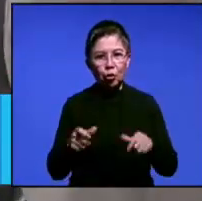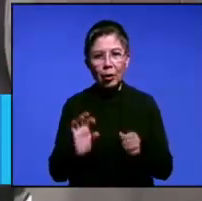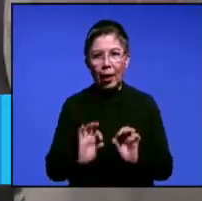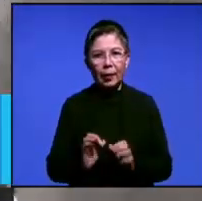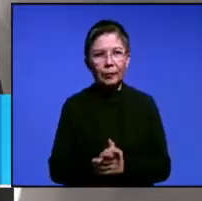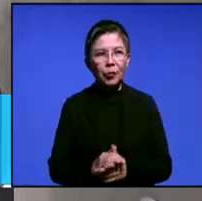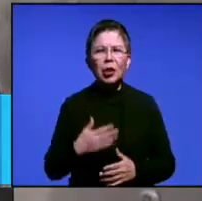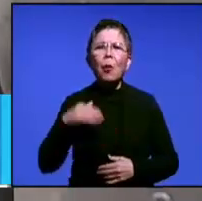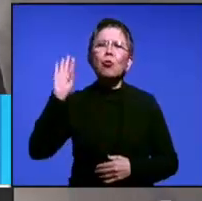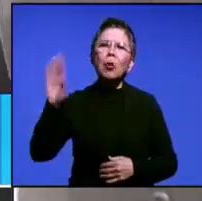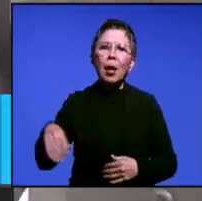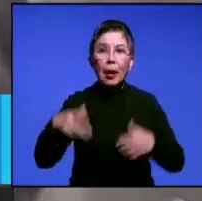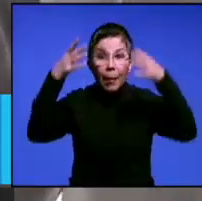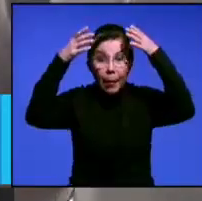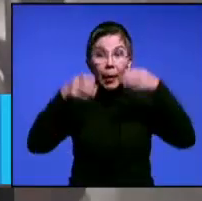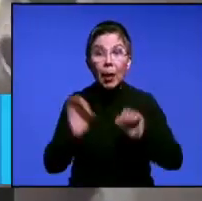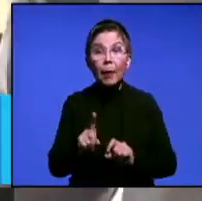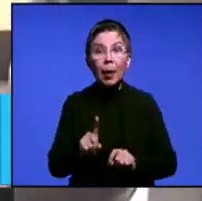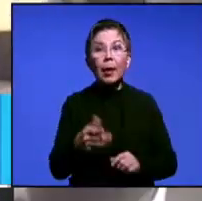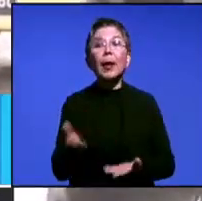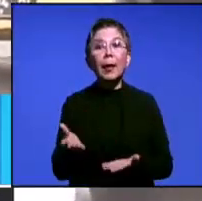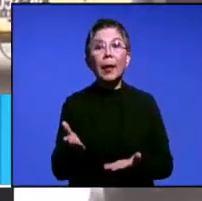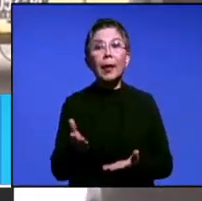Mau pulang, kenapa tidak pakai helm?